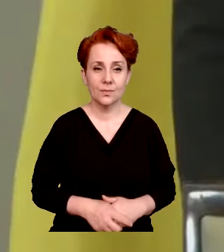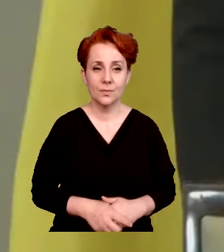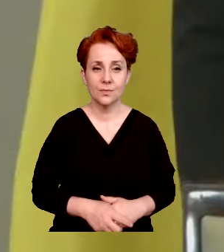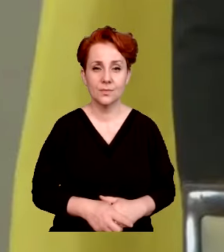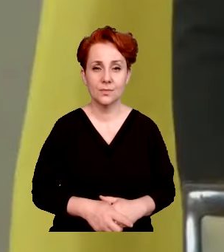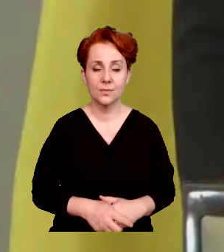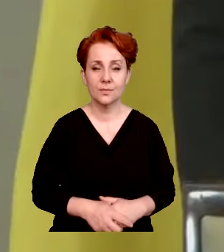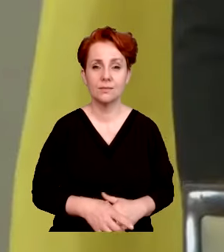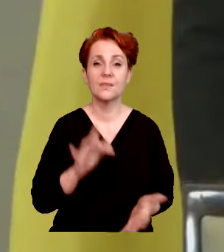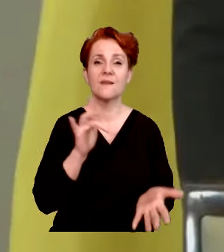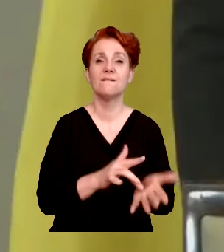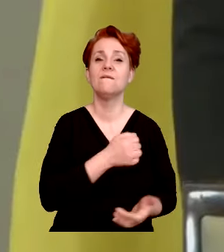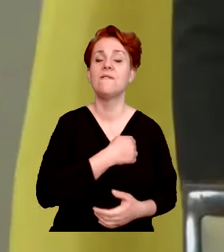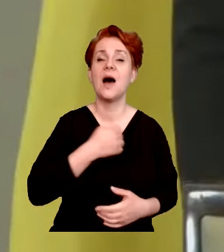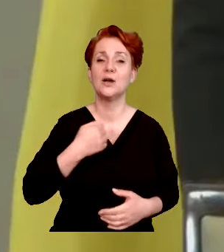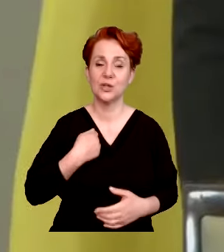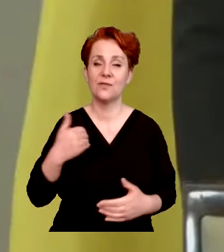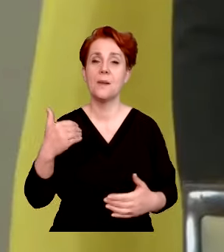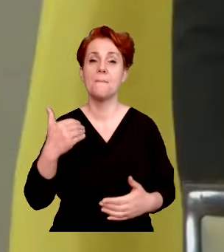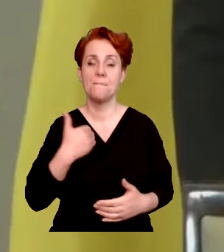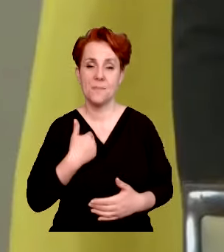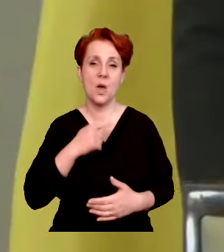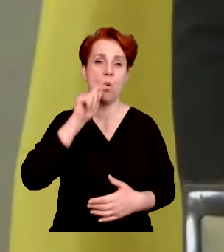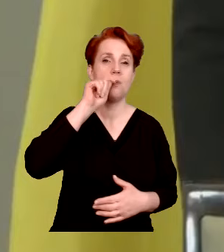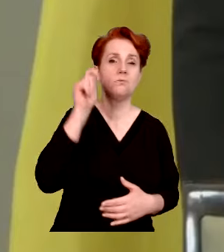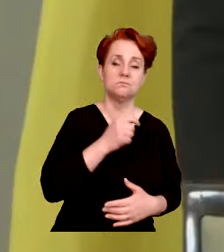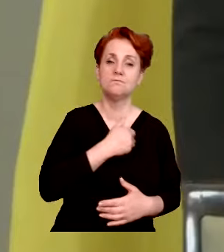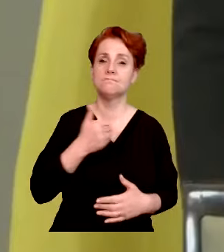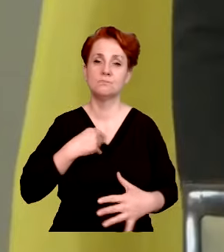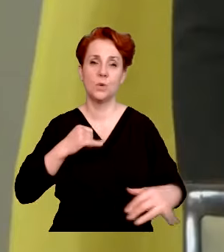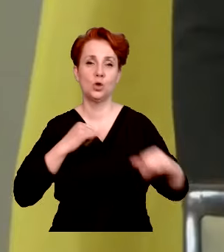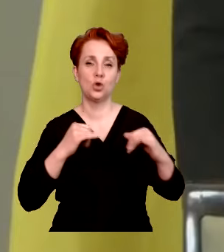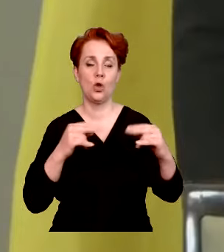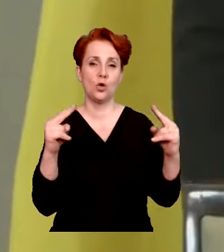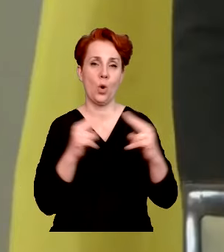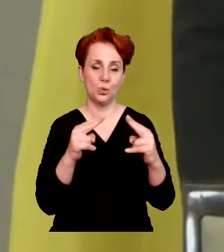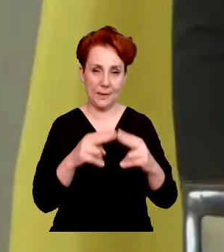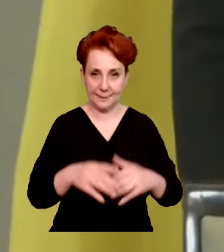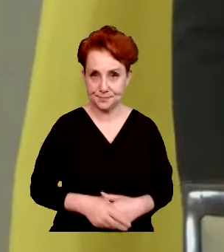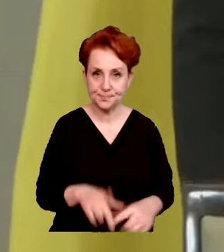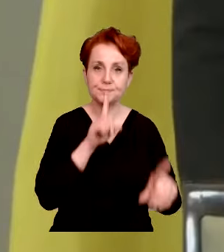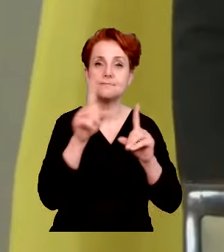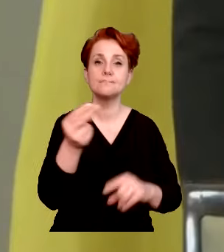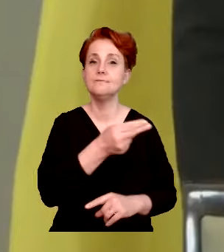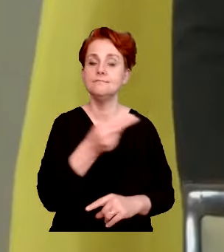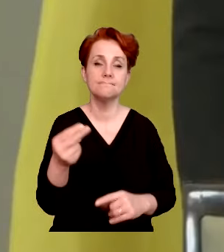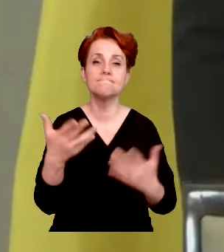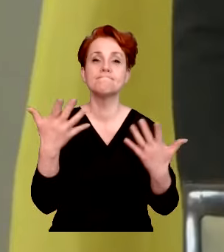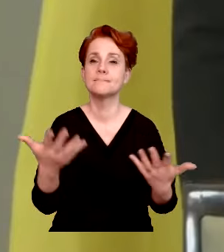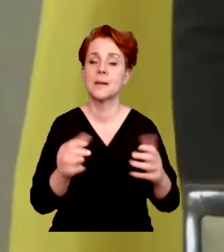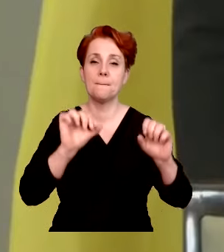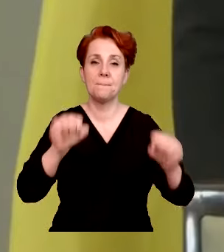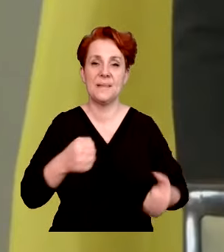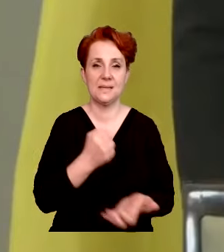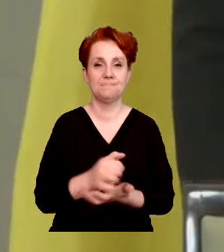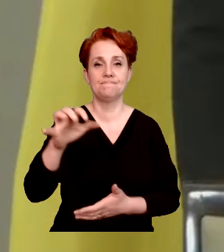W Warszawie odbyły się międzyrządowe konsultacje polsko-ukraińskie. Rozmowy dotyczyły między innymi palącej sprawy